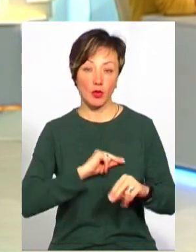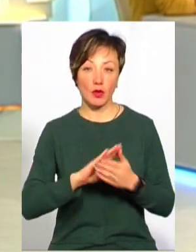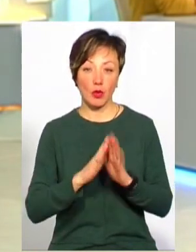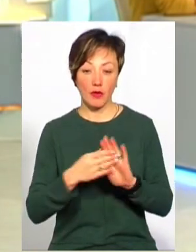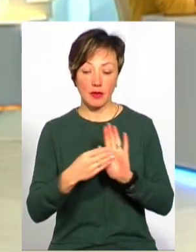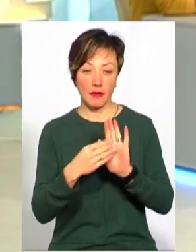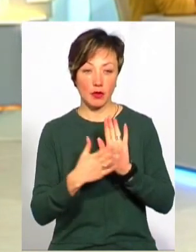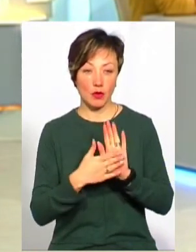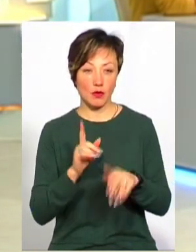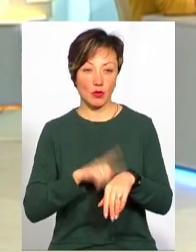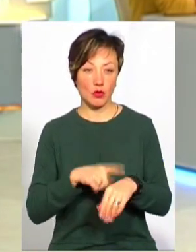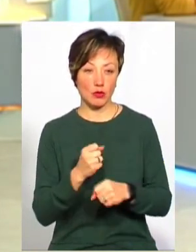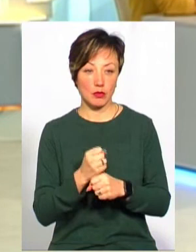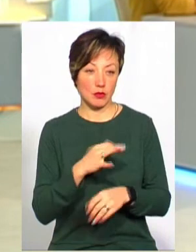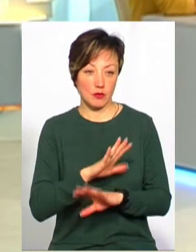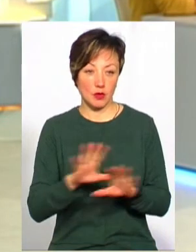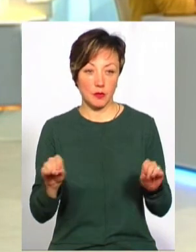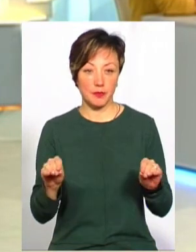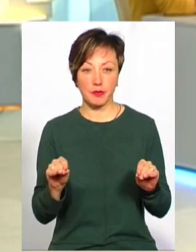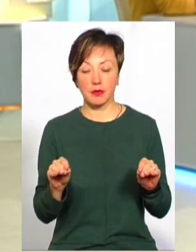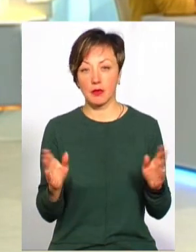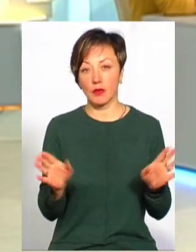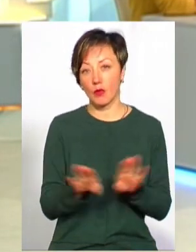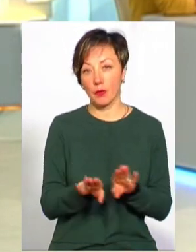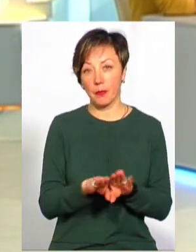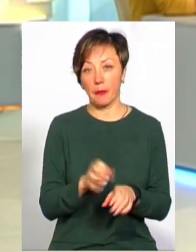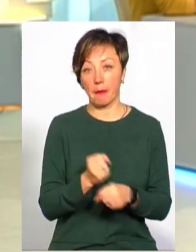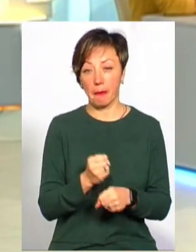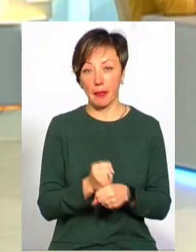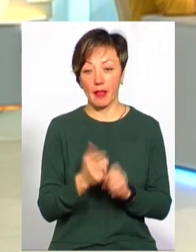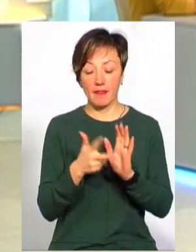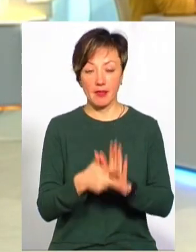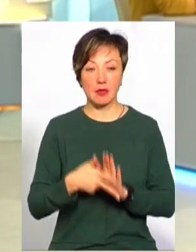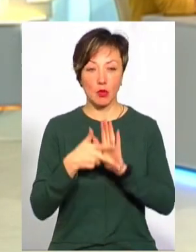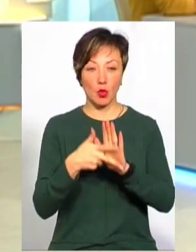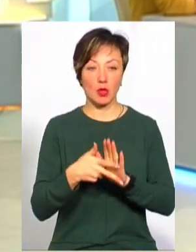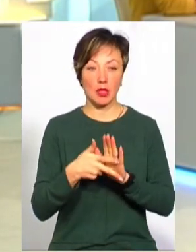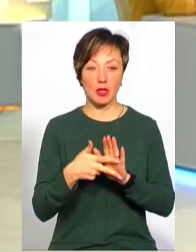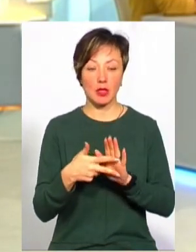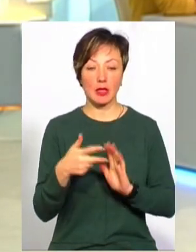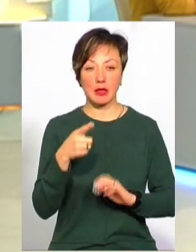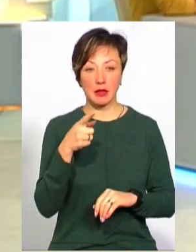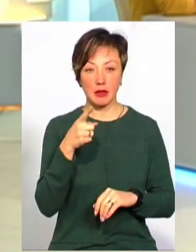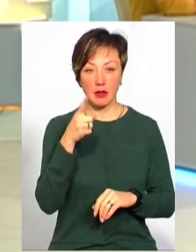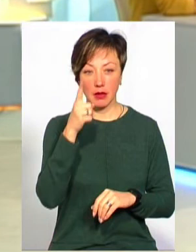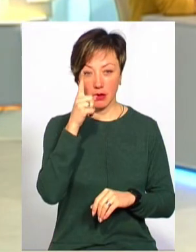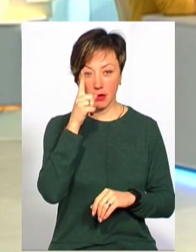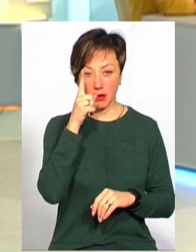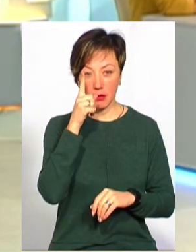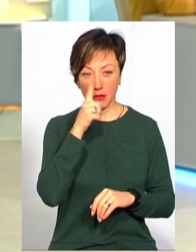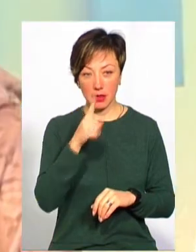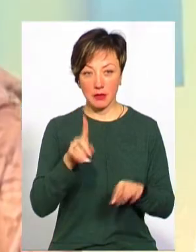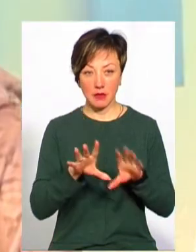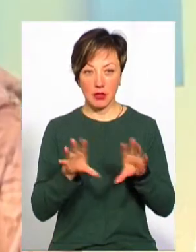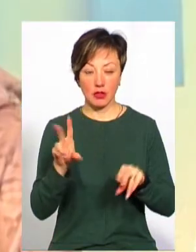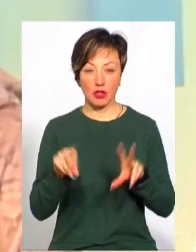з нефіксованим робочим часом. І що будто би він працює 8 годин на місяць, і